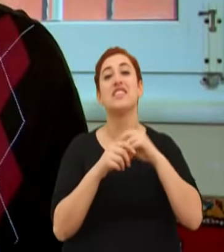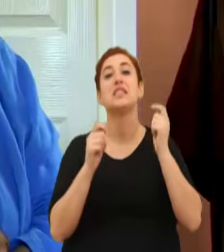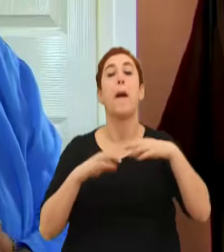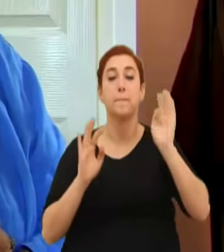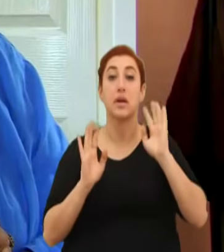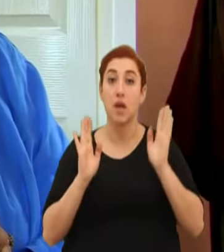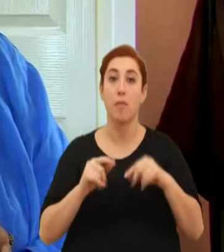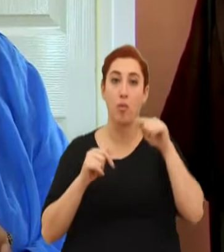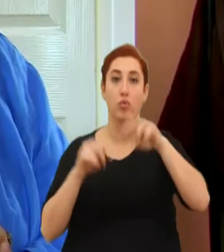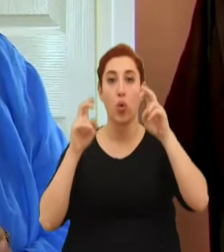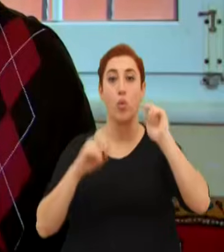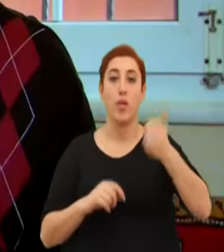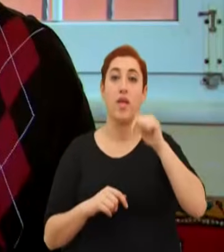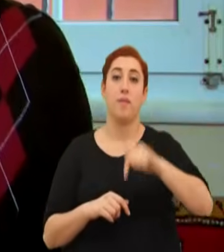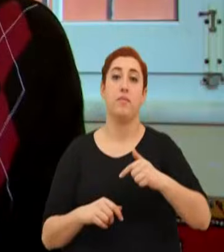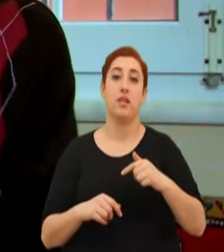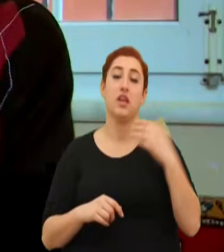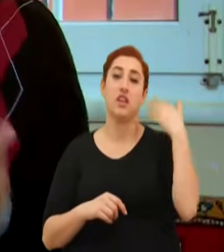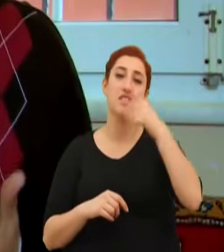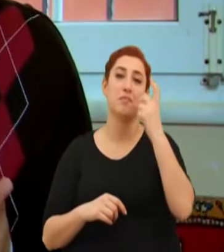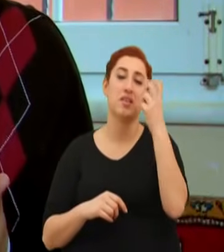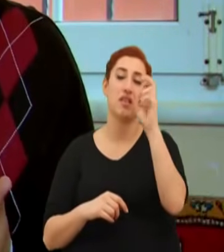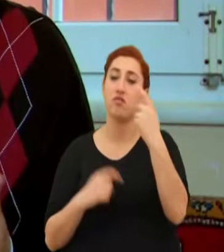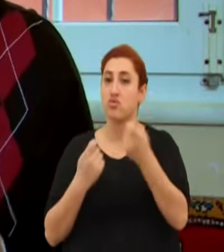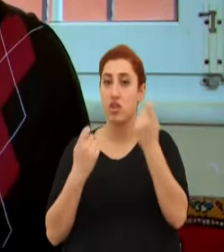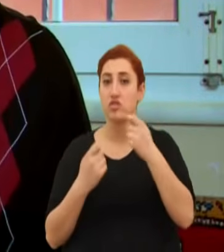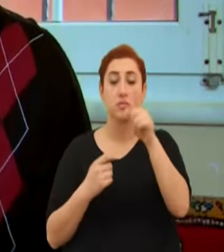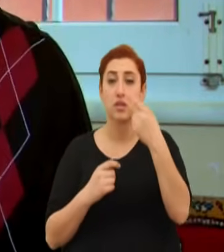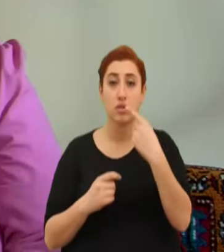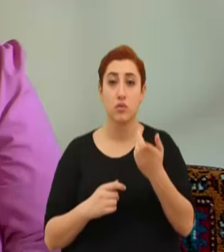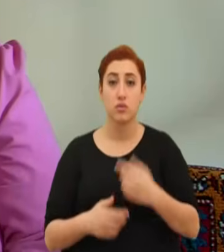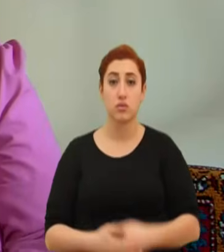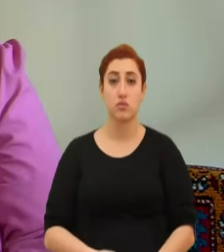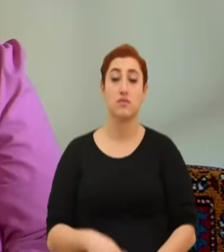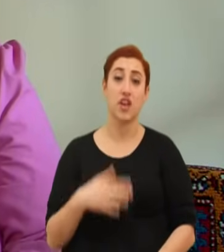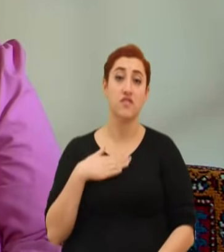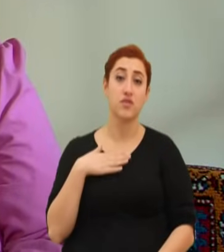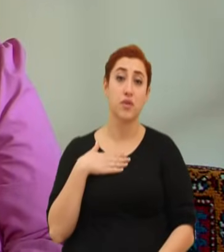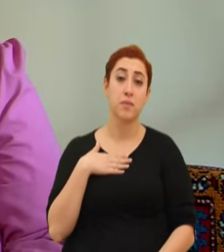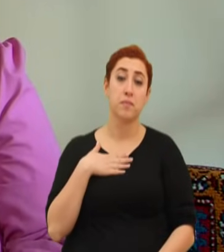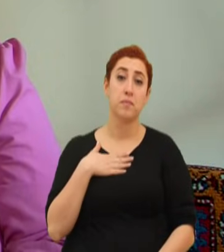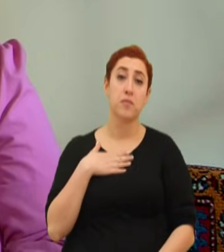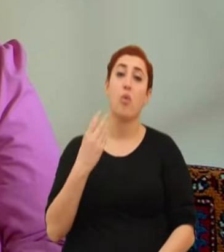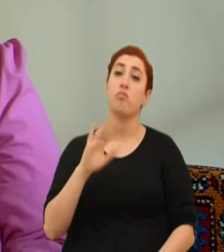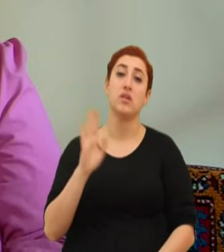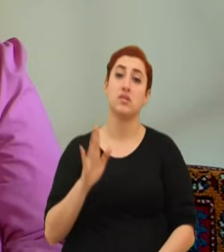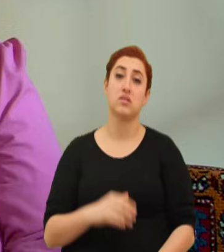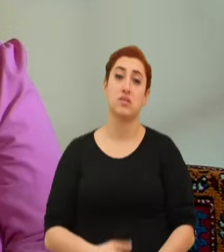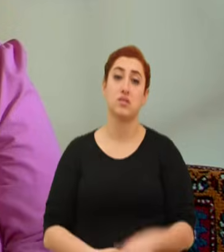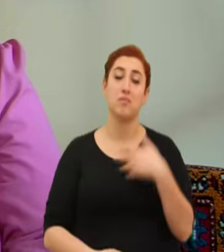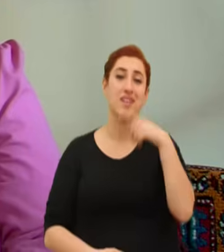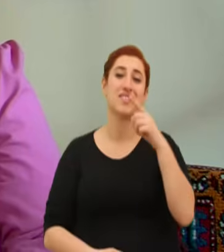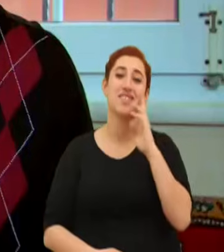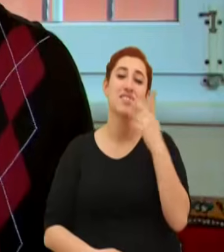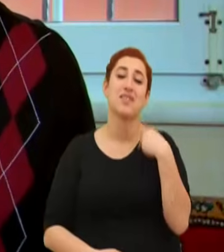yapılmaz belki. Ama bu konu mühim. Gideceğim bir iki ay çalışacağım. Sen ne dersin? Canım olmaz. Ben